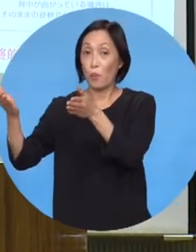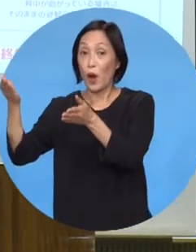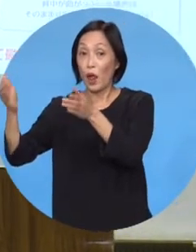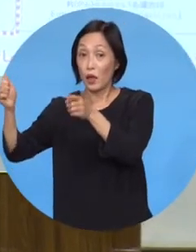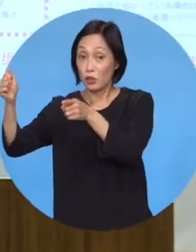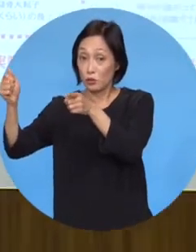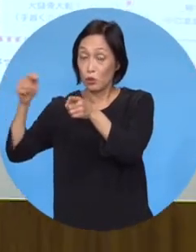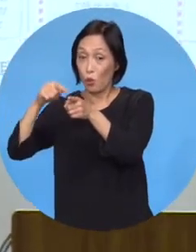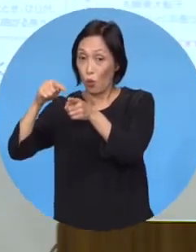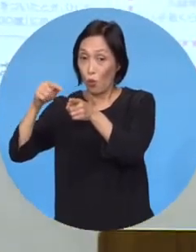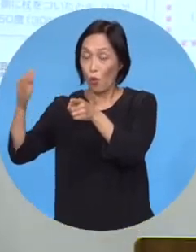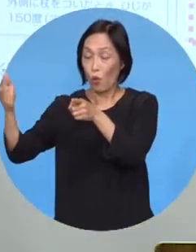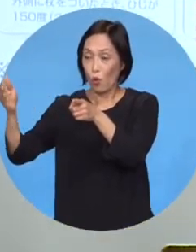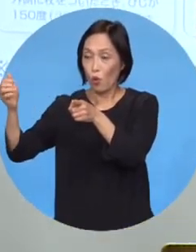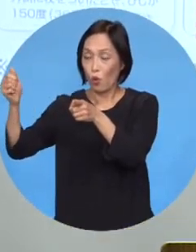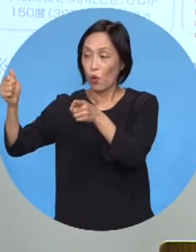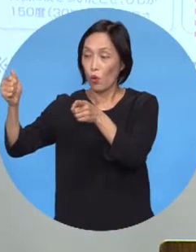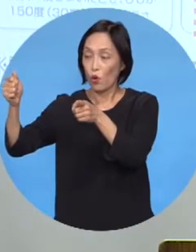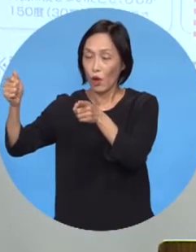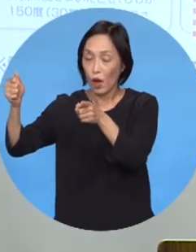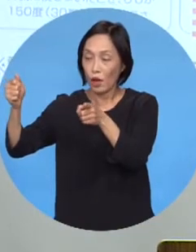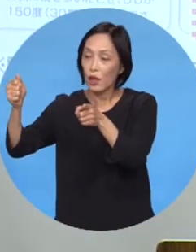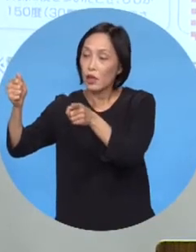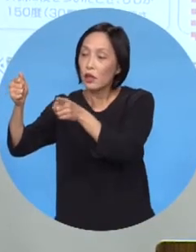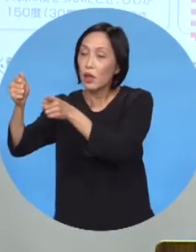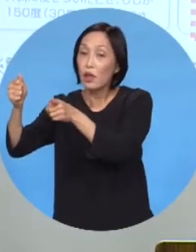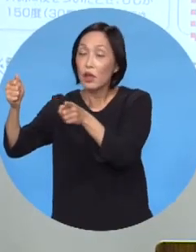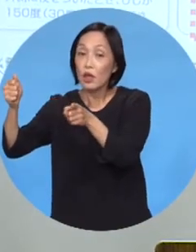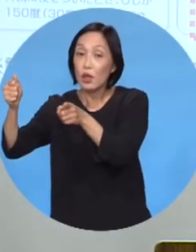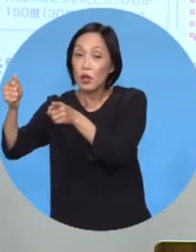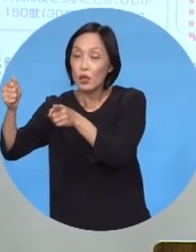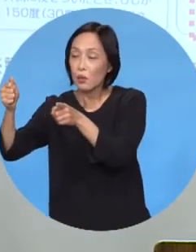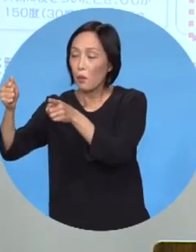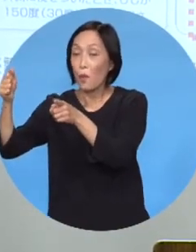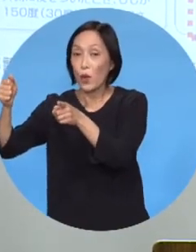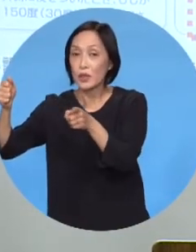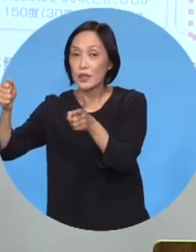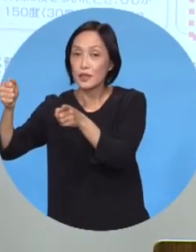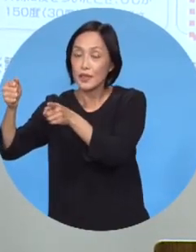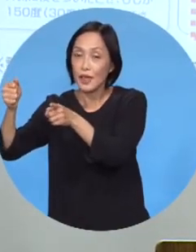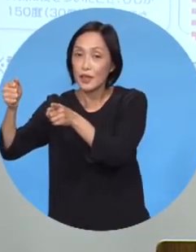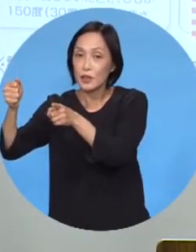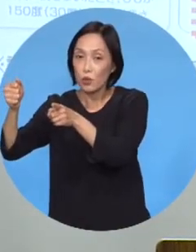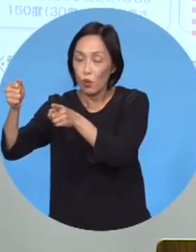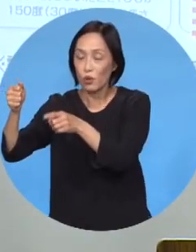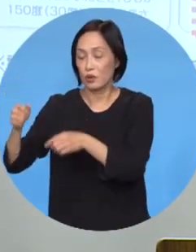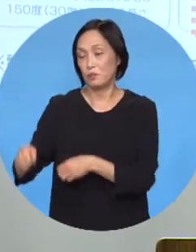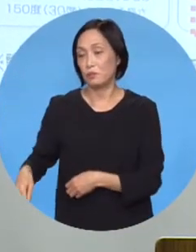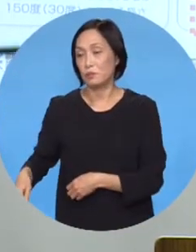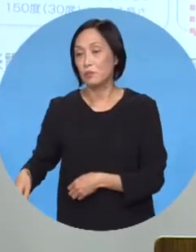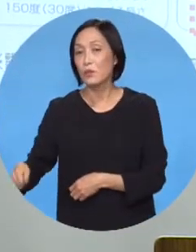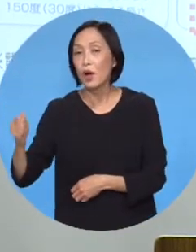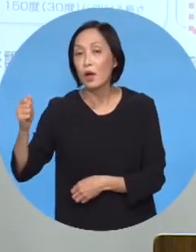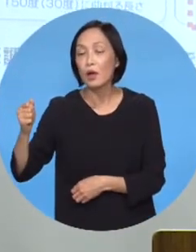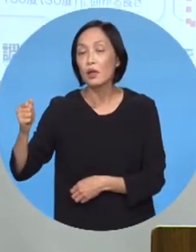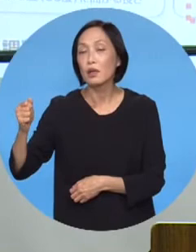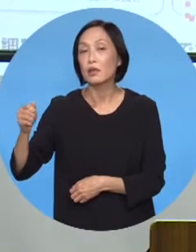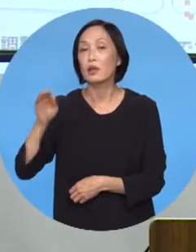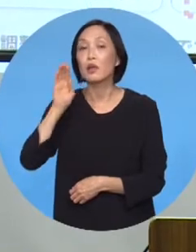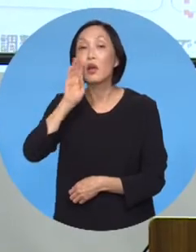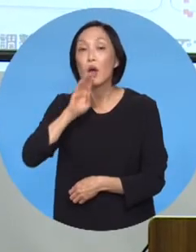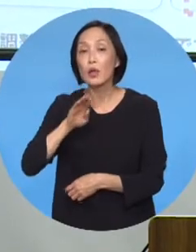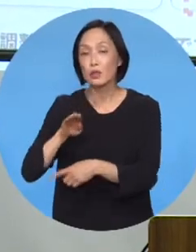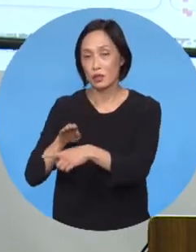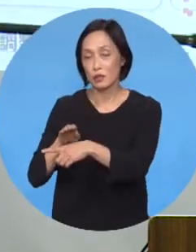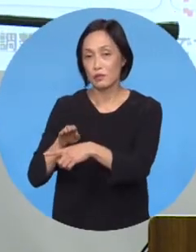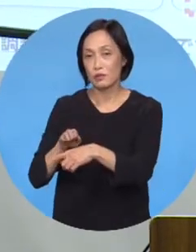ここで取れてるじゃないですか。でこの重心が少しでもこちらで取れれば取れるほど杖は振り出しやすくなるん